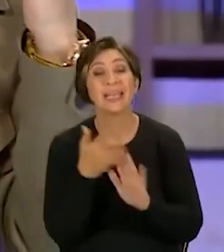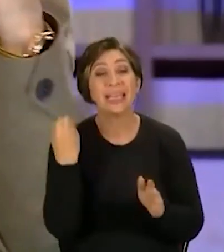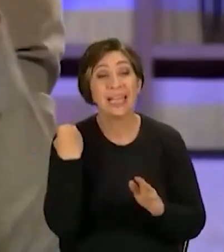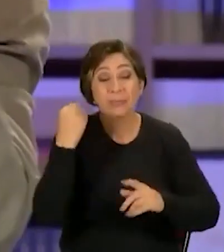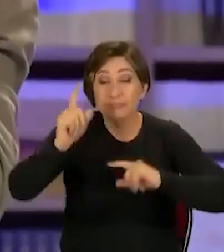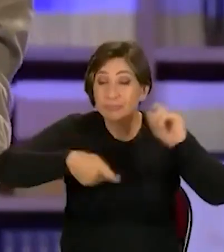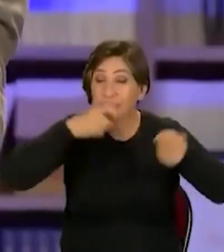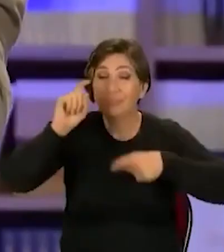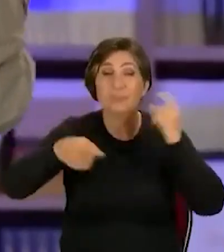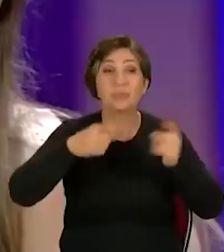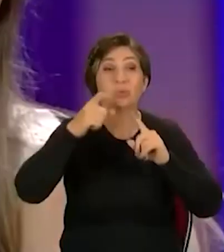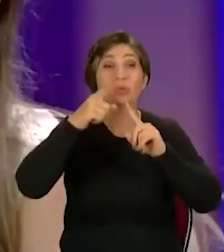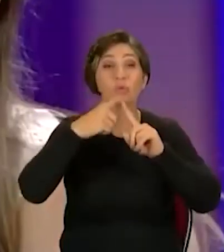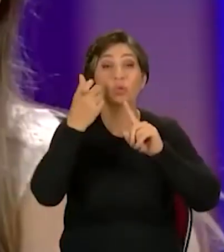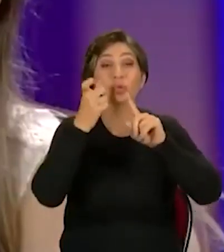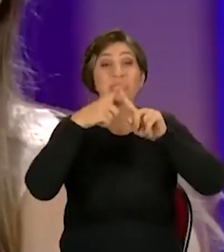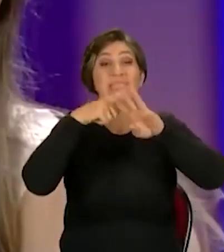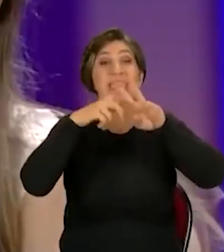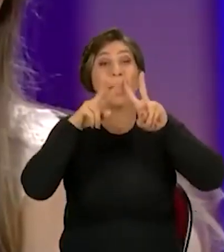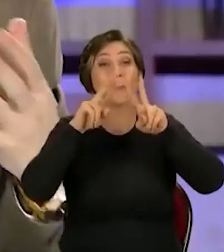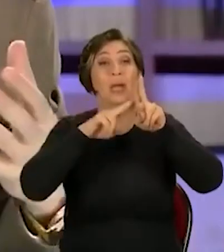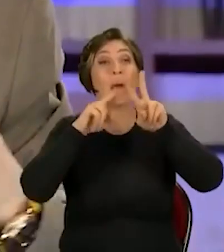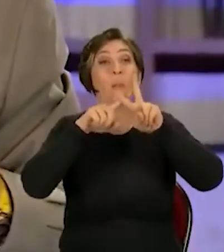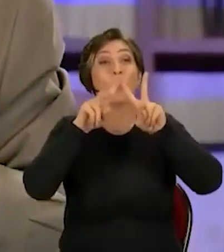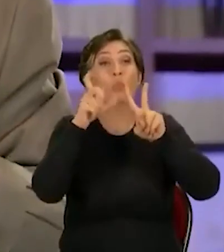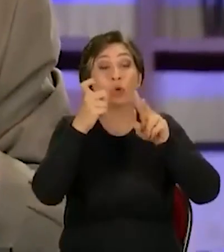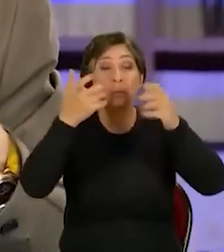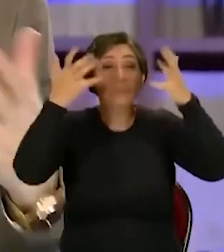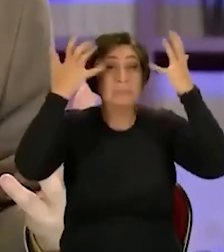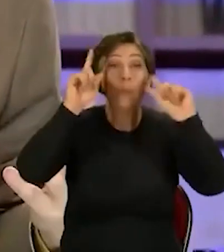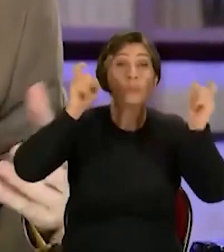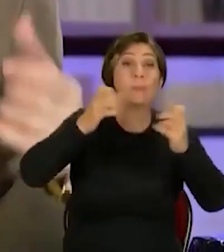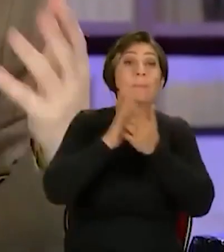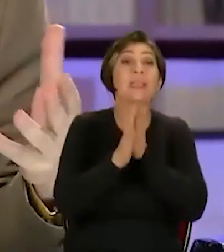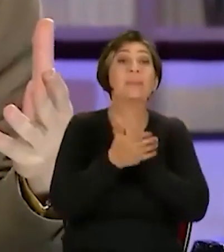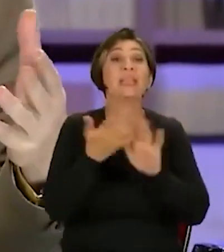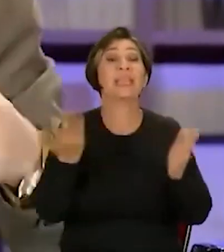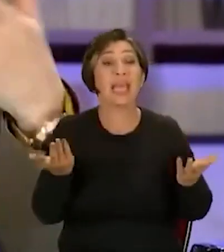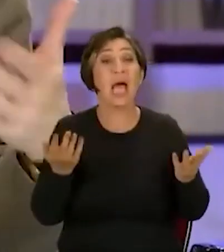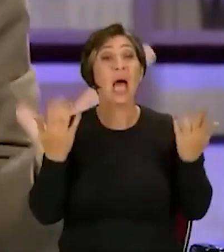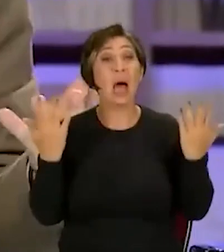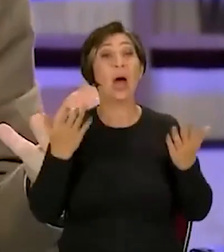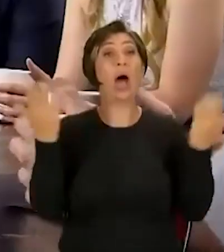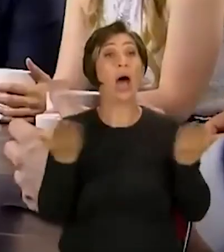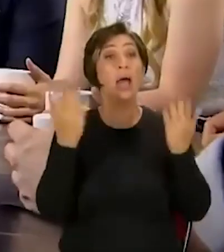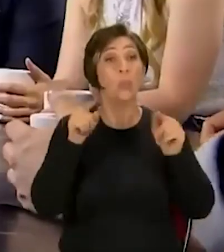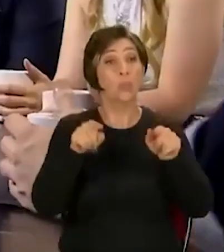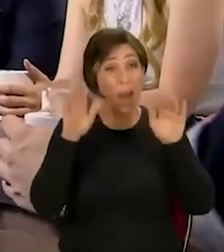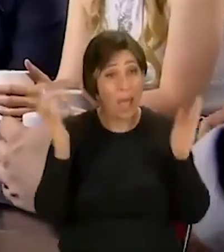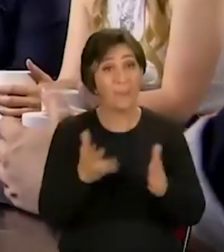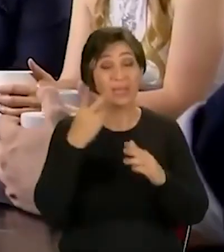keşfedildi. Tutankhamun'un şeyini bulduk falan. Yani bitmedi. Ama hala buna